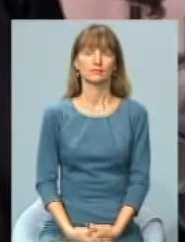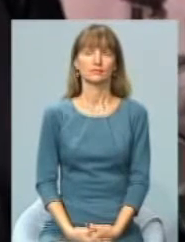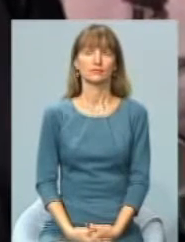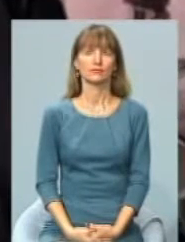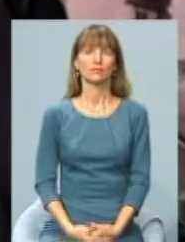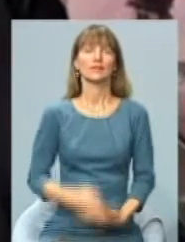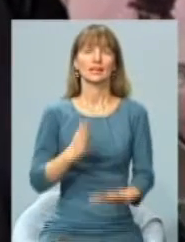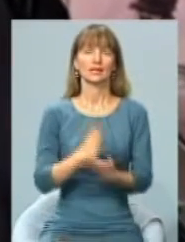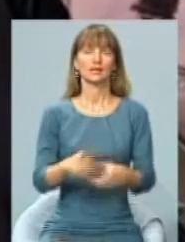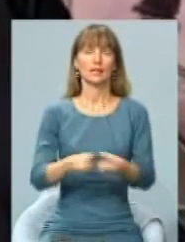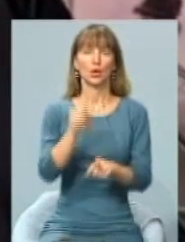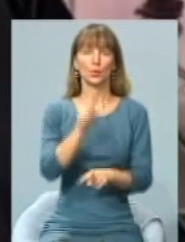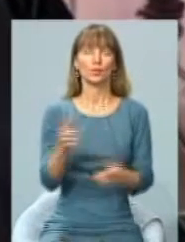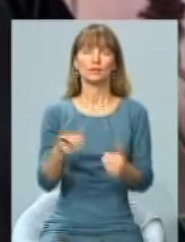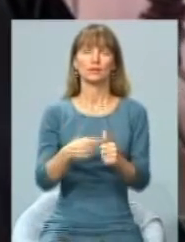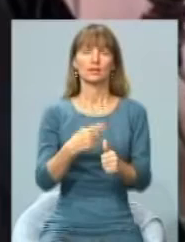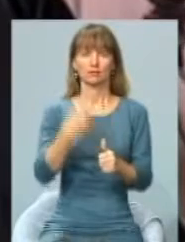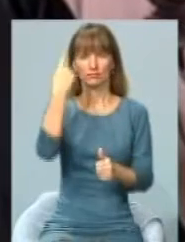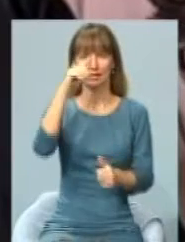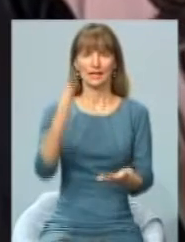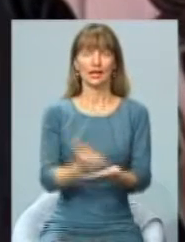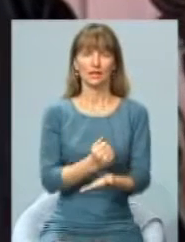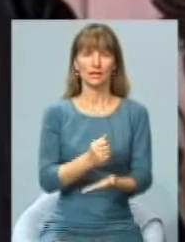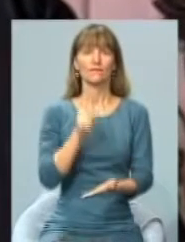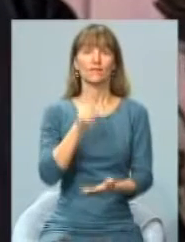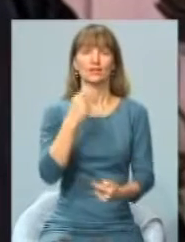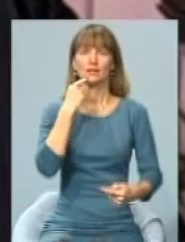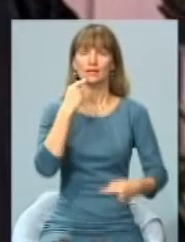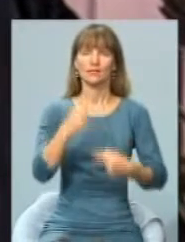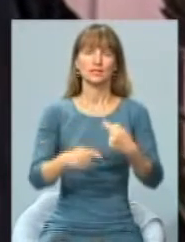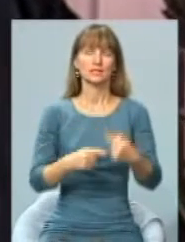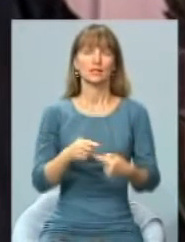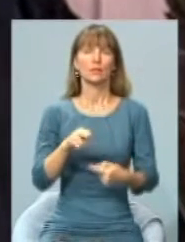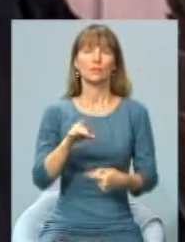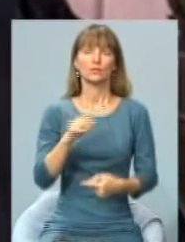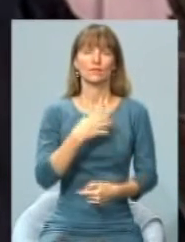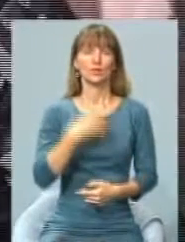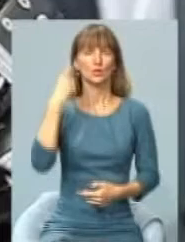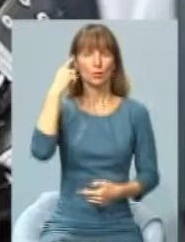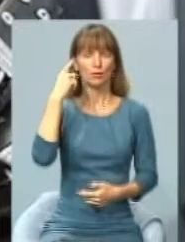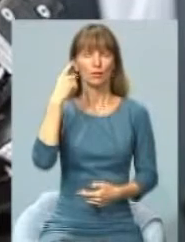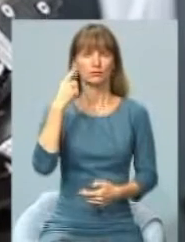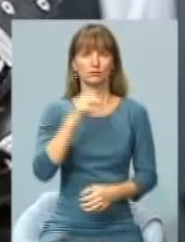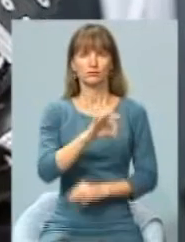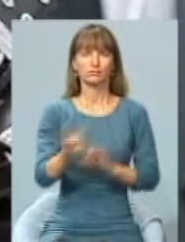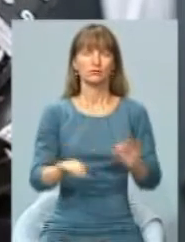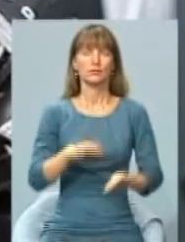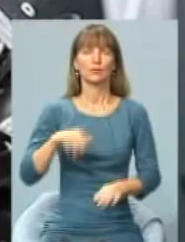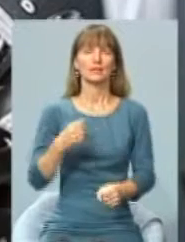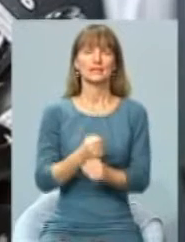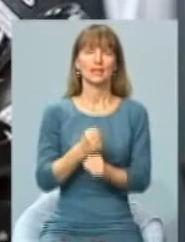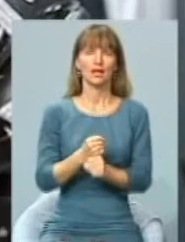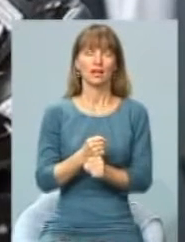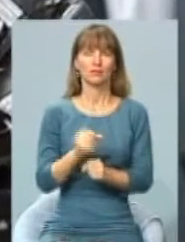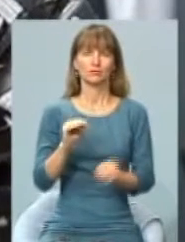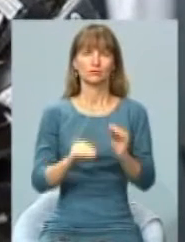Є такі люди, котрих називають винахідниками. Вони постійно про щось важливе думають, розмірковують, а потім створюють пристрої